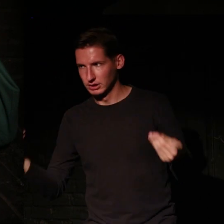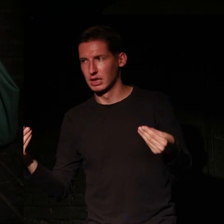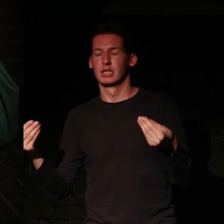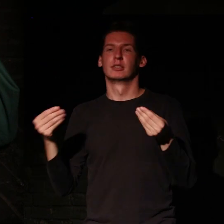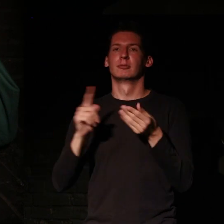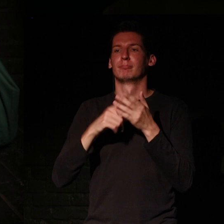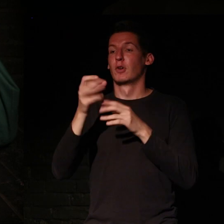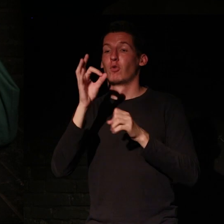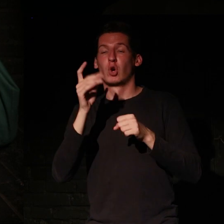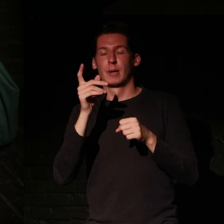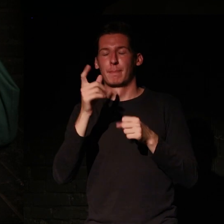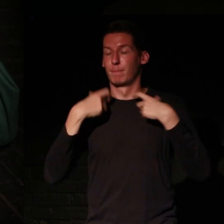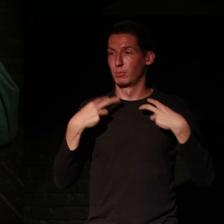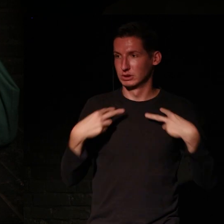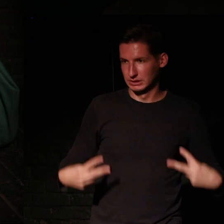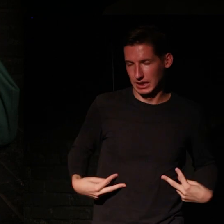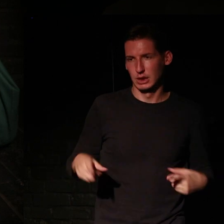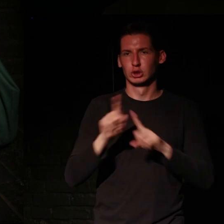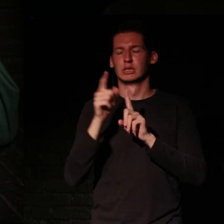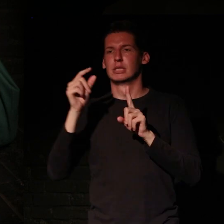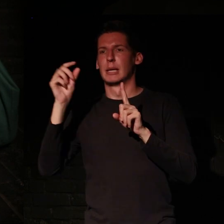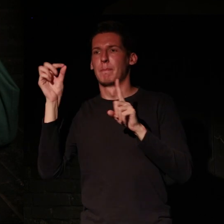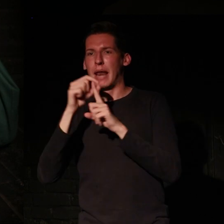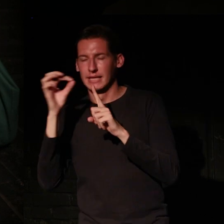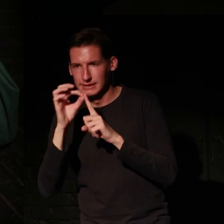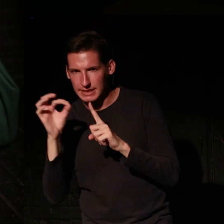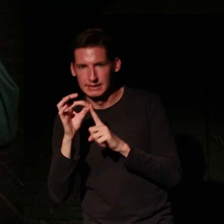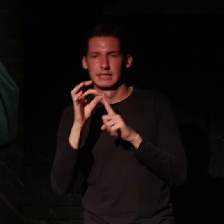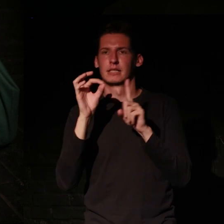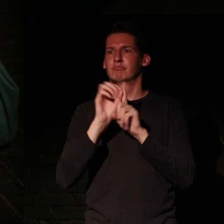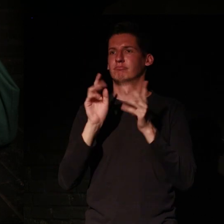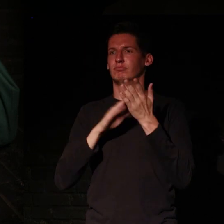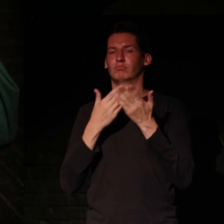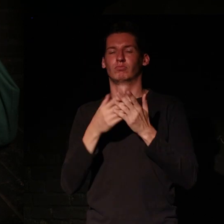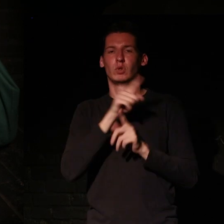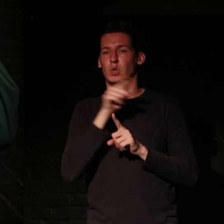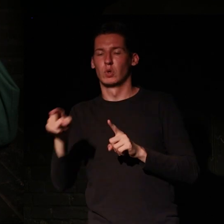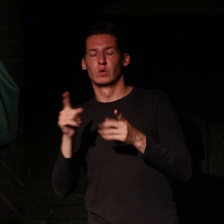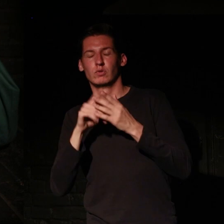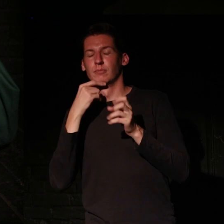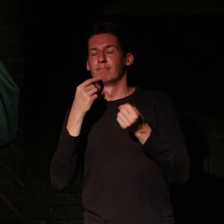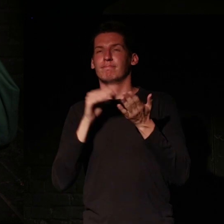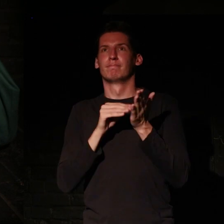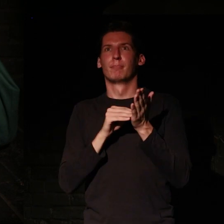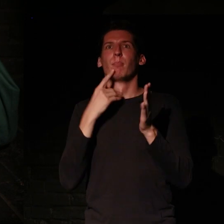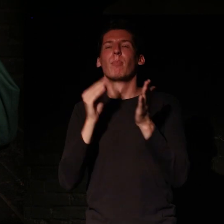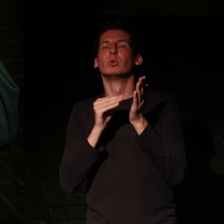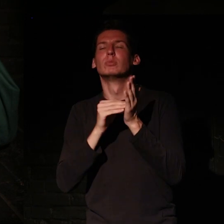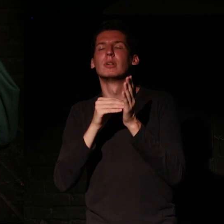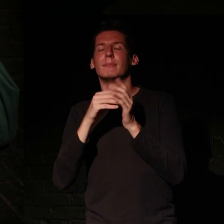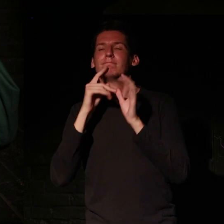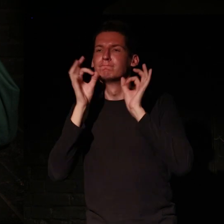protestanckim, zwanym kanonem palestyńskim, chociaż to też tak nie do końca. nie do końca jest prawidłowa